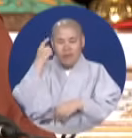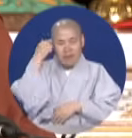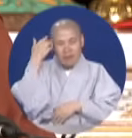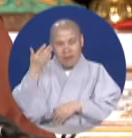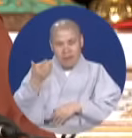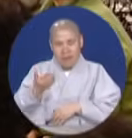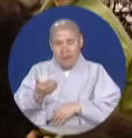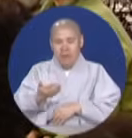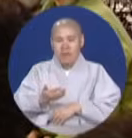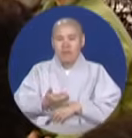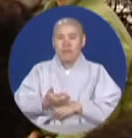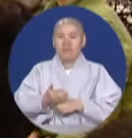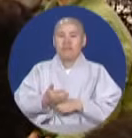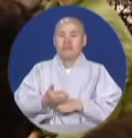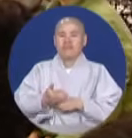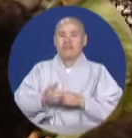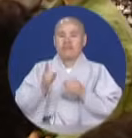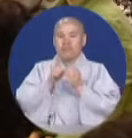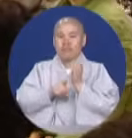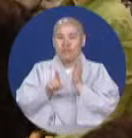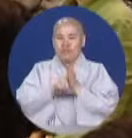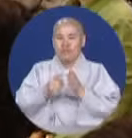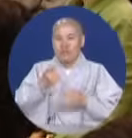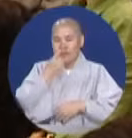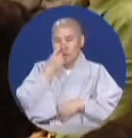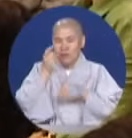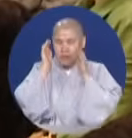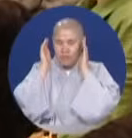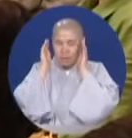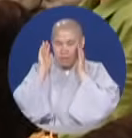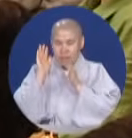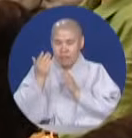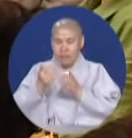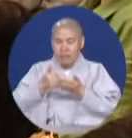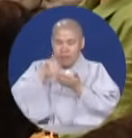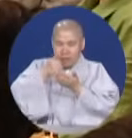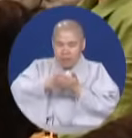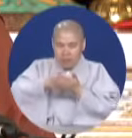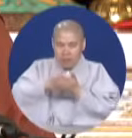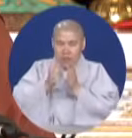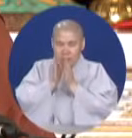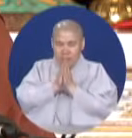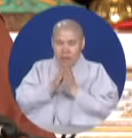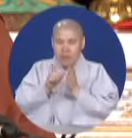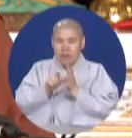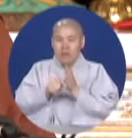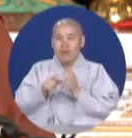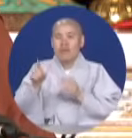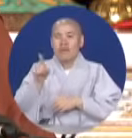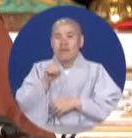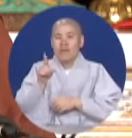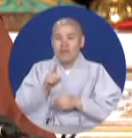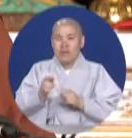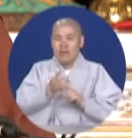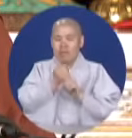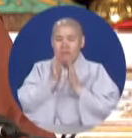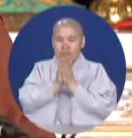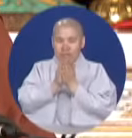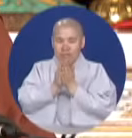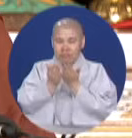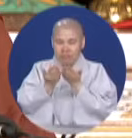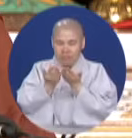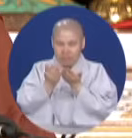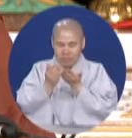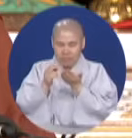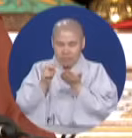이건 불학불교학이에요. 그럼 우리가 예경을 어떻게 할까, 불전 공부를 어떻게